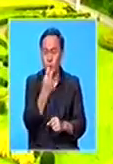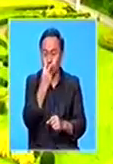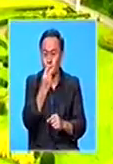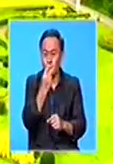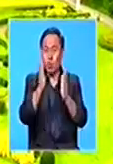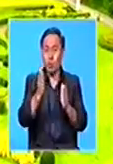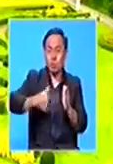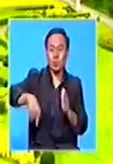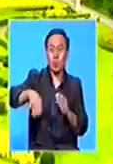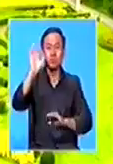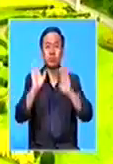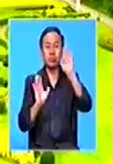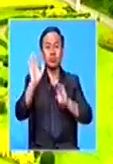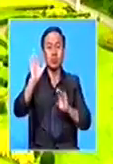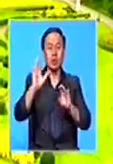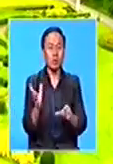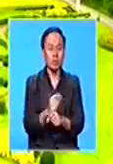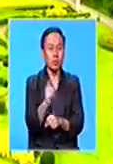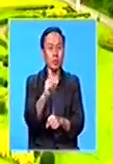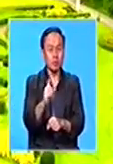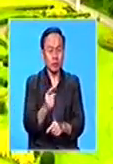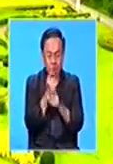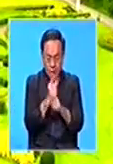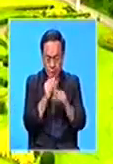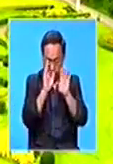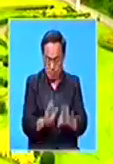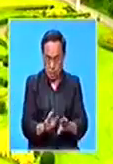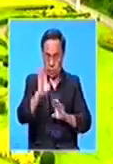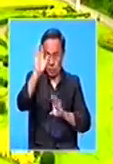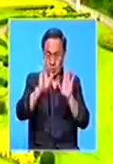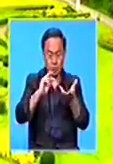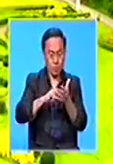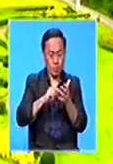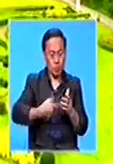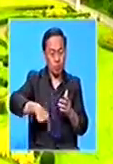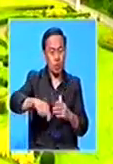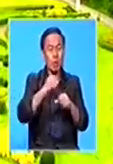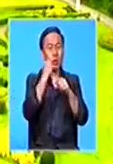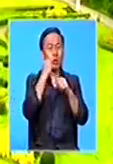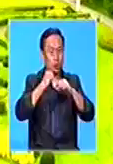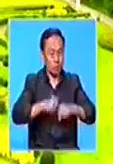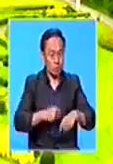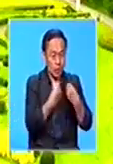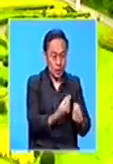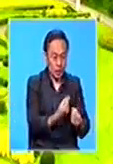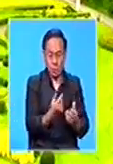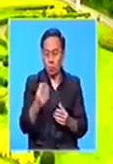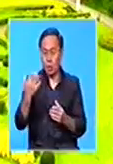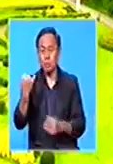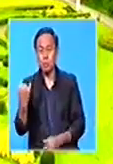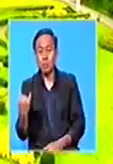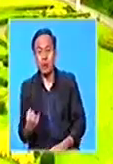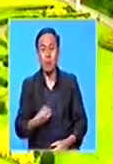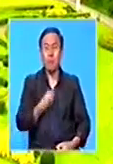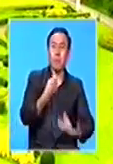ขาว่าไงนี่ไงประชาธิปไตยขั้นต้นถ้าไปเคารพสิทธิ์คนอื่นไม่รักษาตัวเองอย่างเดียวมันไปไม่ได้ทั้งหม